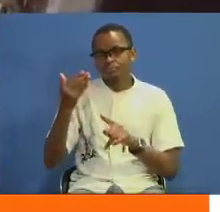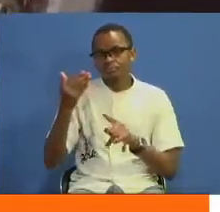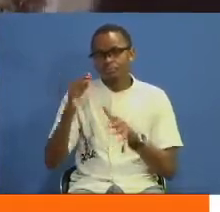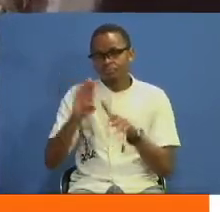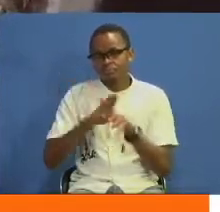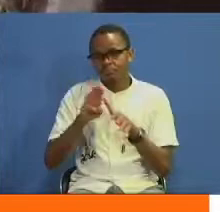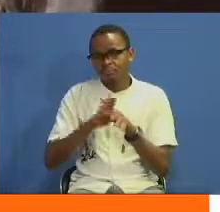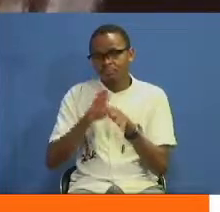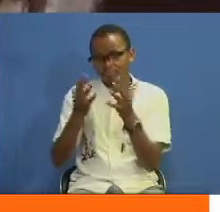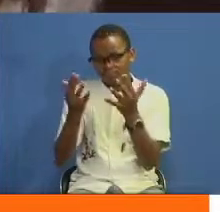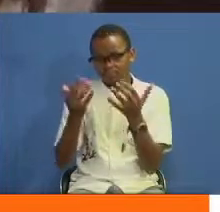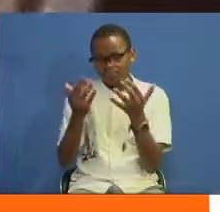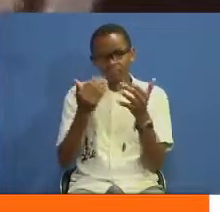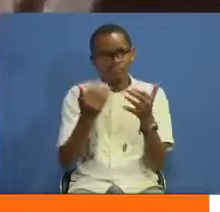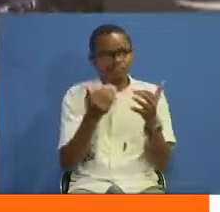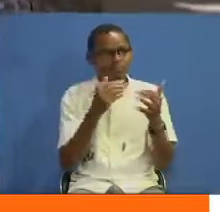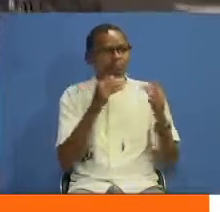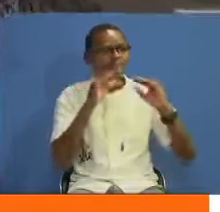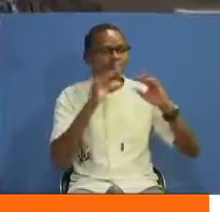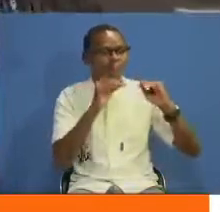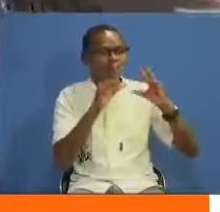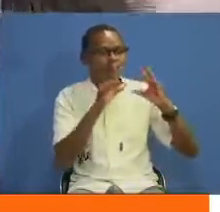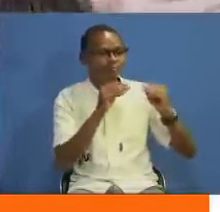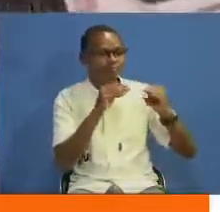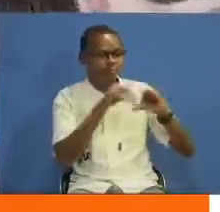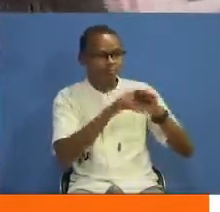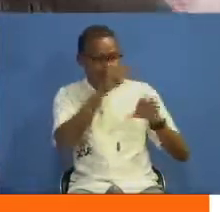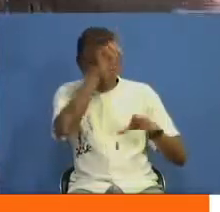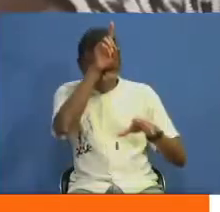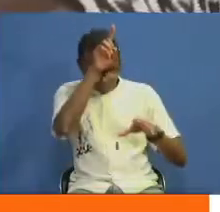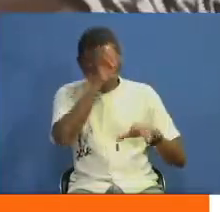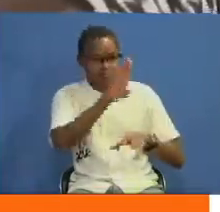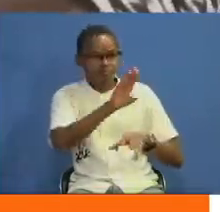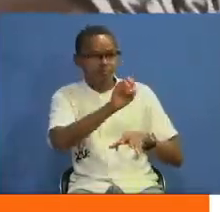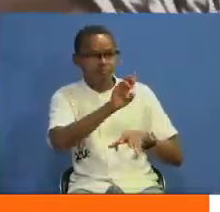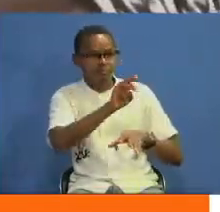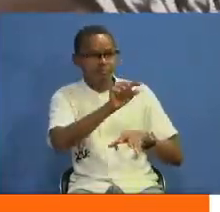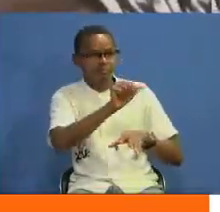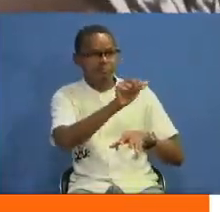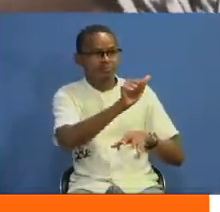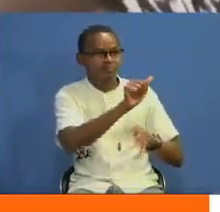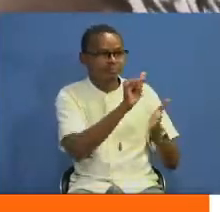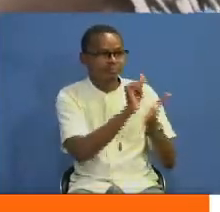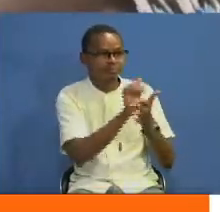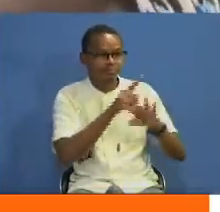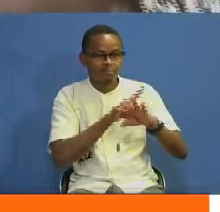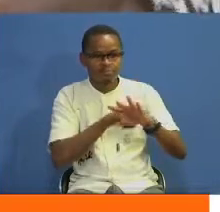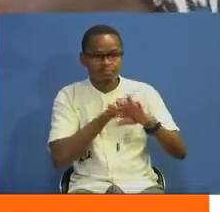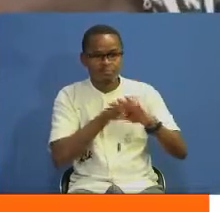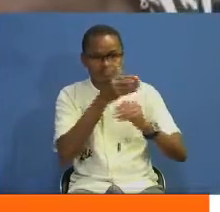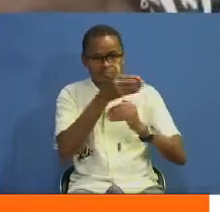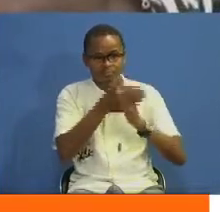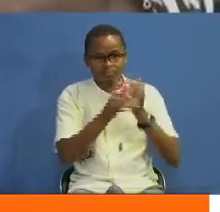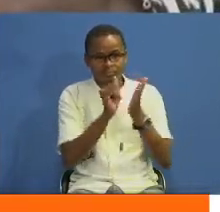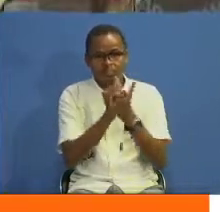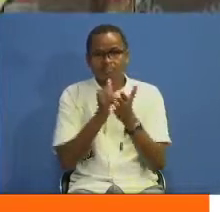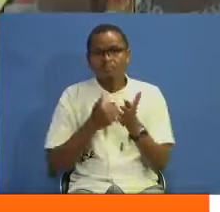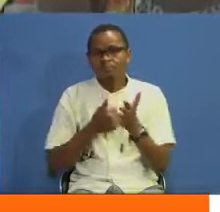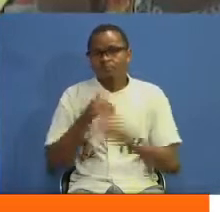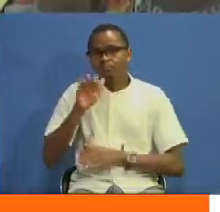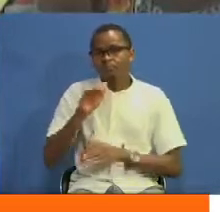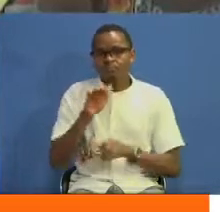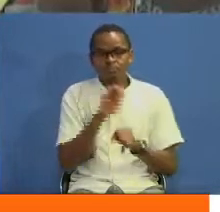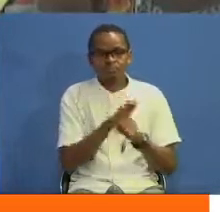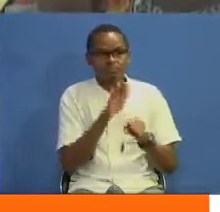hicho wamevutiwa na hotuba yake. Katika kijiji cha Boko karibu na Divo, katikati ya vilima vya kijani, wanawake